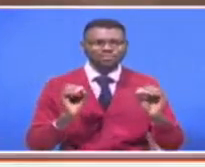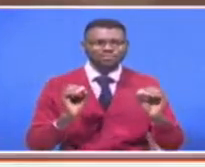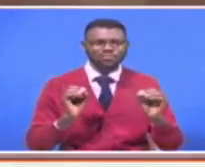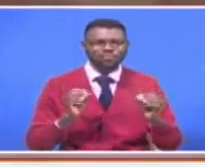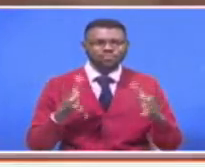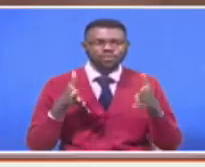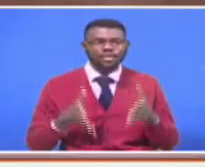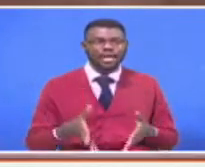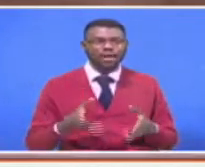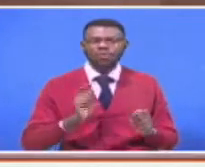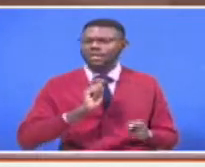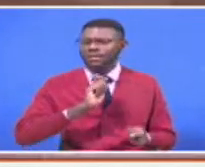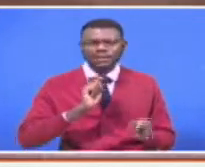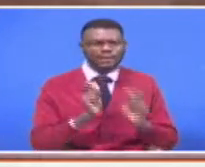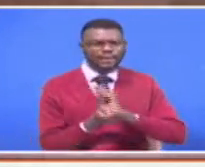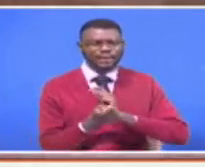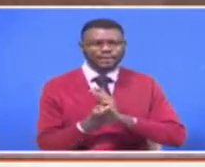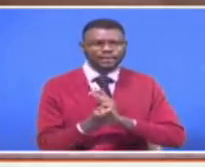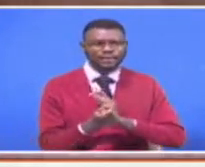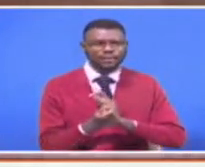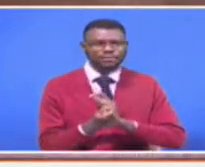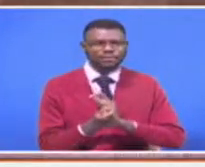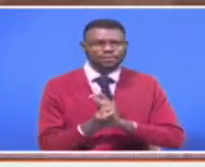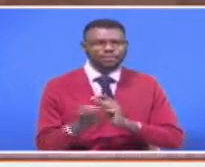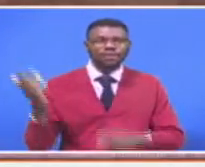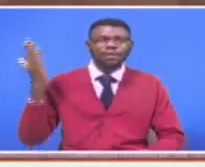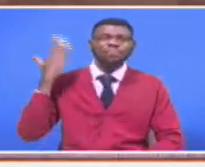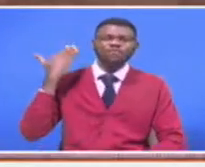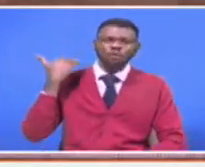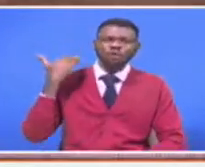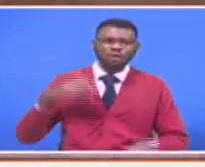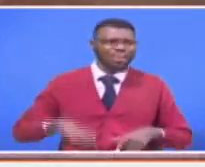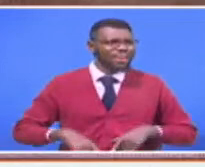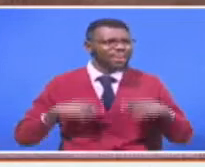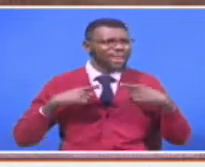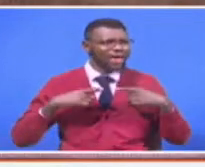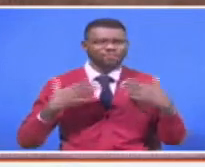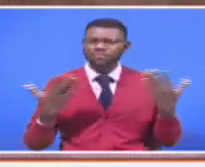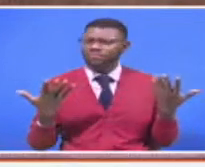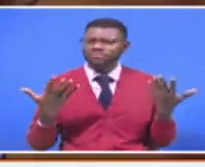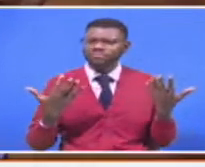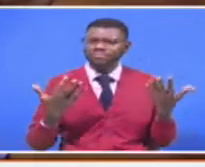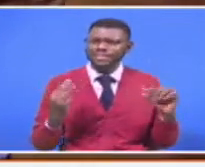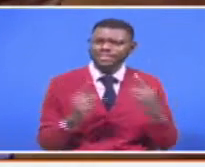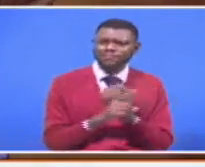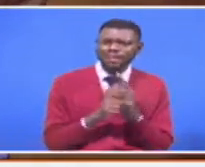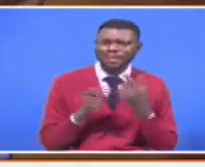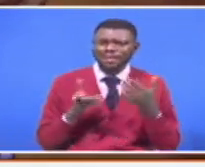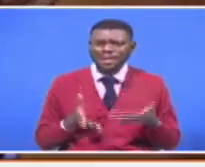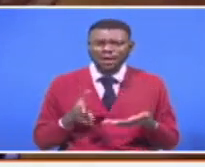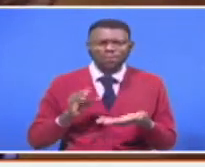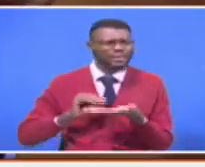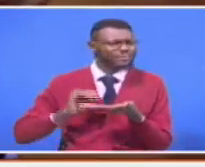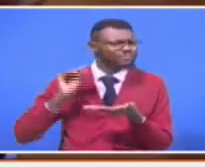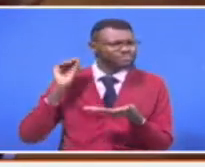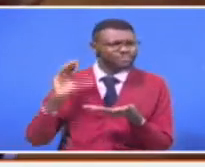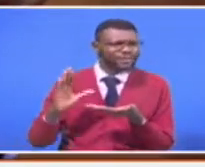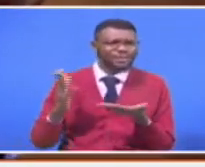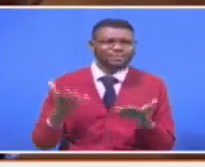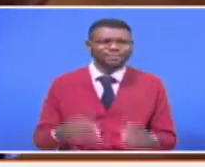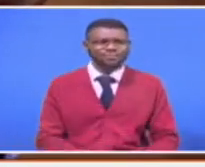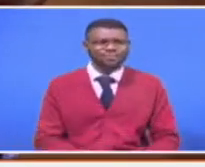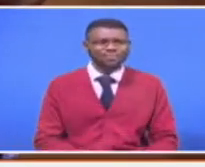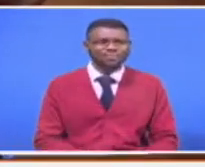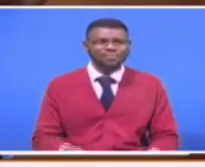sana. Hata ukikompea venye tulikuwa tunaishi kitambo, yani vitu zimeenda juu kwa sasa, ambapo huwezi kaa tu kwa